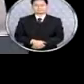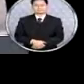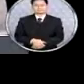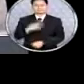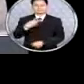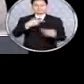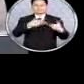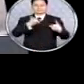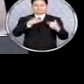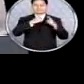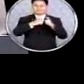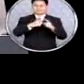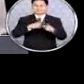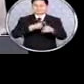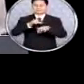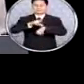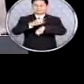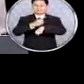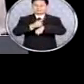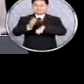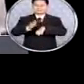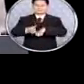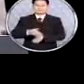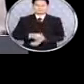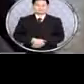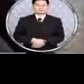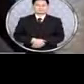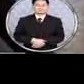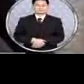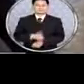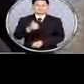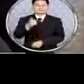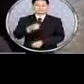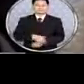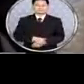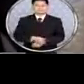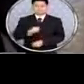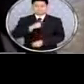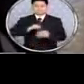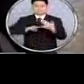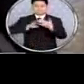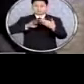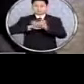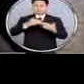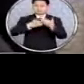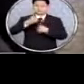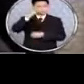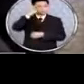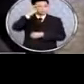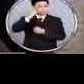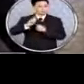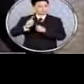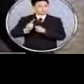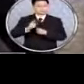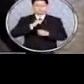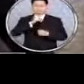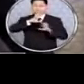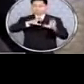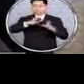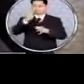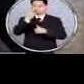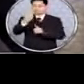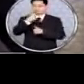请蔡英文女士回答，时间是1分30秒。 谢谢。我的外交的思考是，我要让世界看得到台湾，也